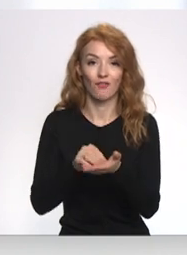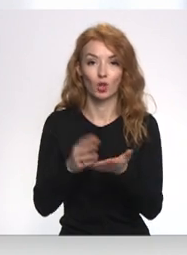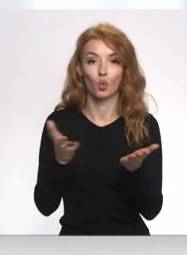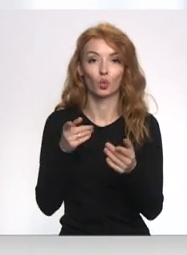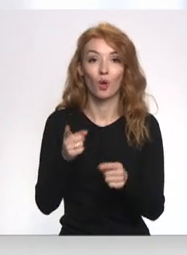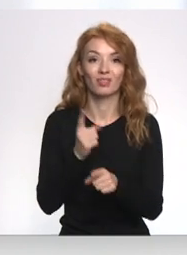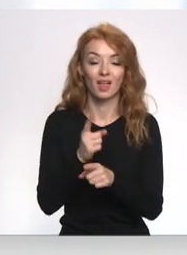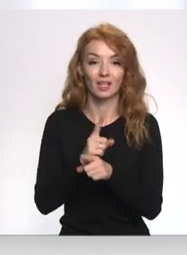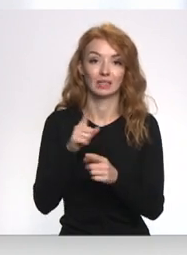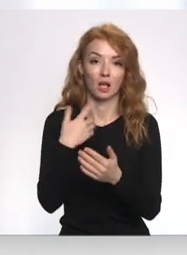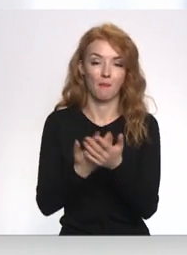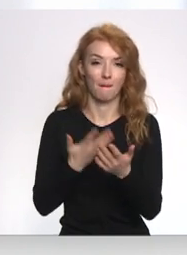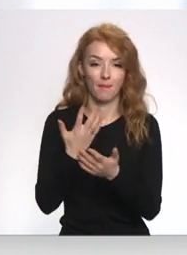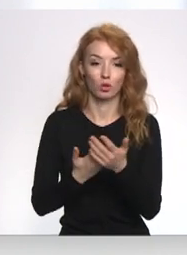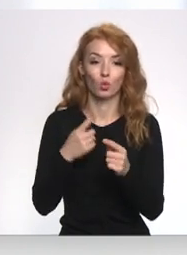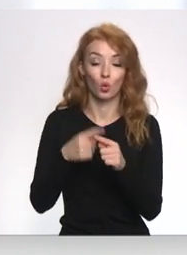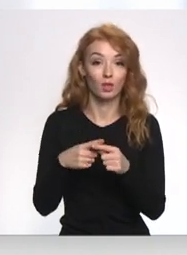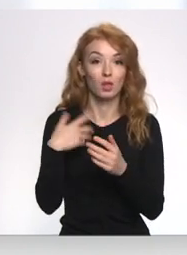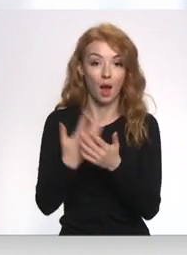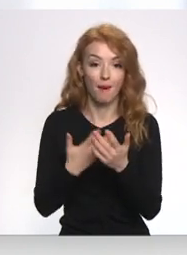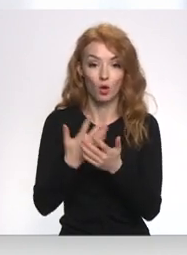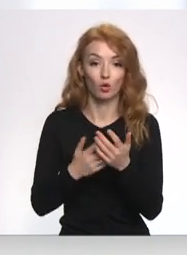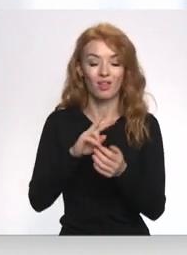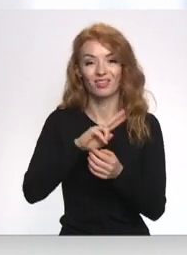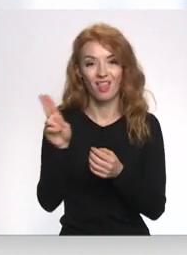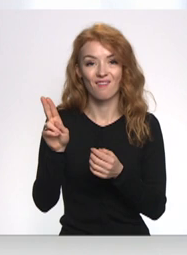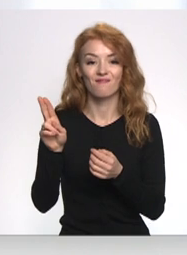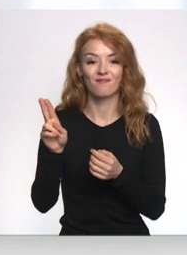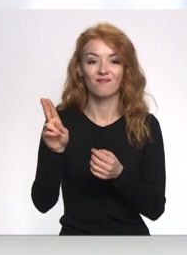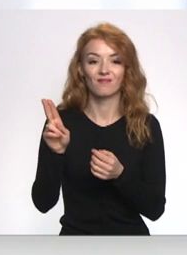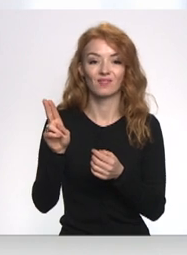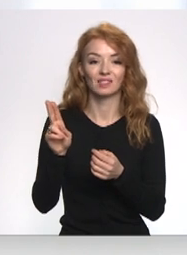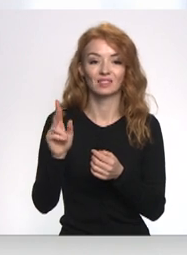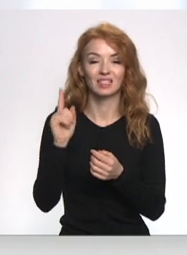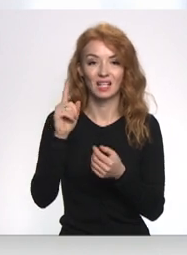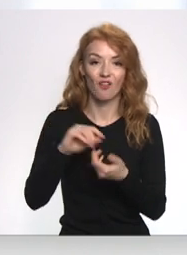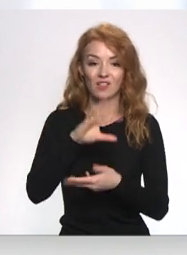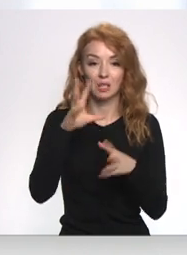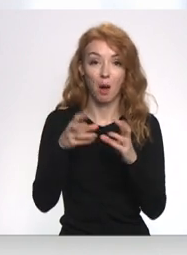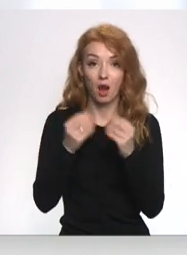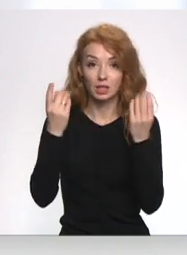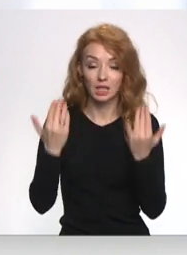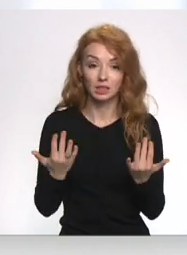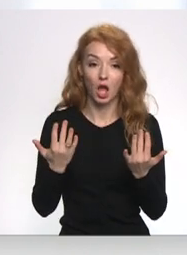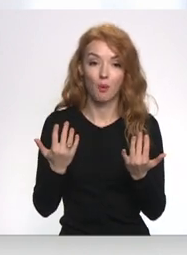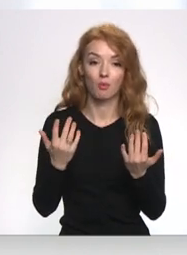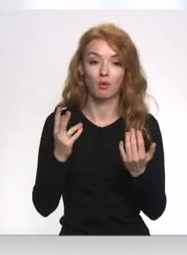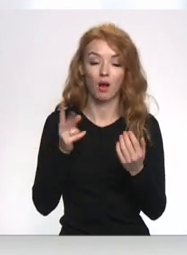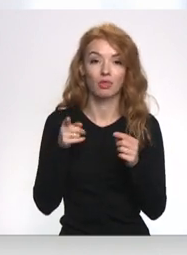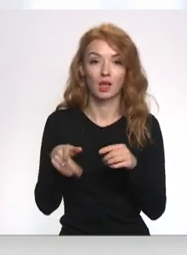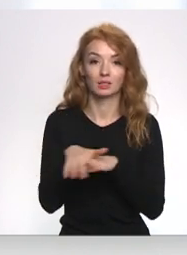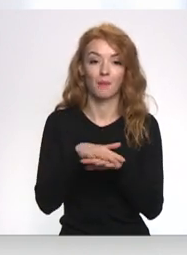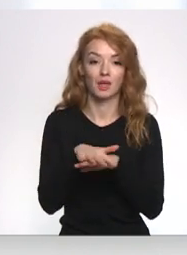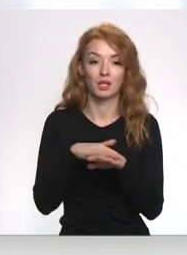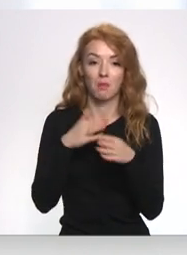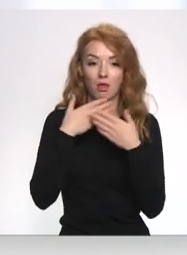nedrīkst, ir jāpamato. Un jāpamato nevis ar... Nu, tikai tādu vispārīgu secinājumu, ka tas sabiedrībai nav